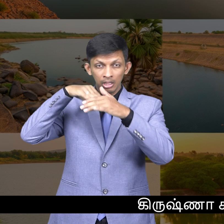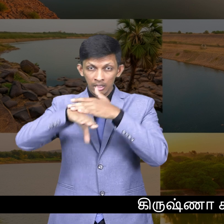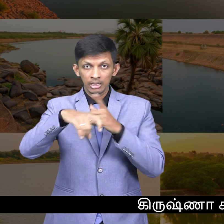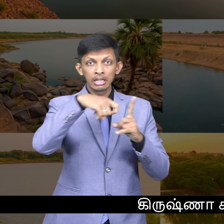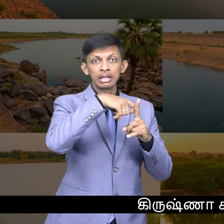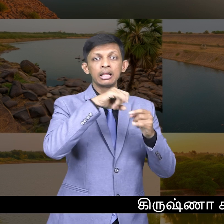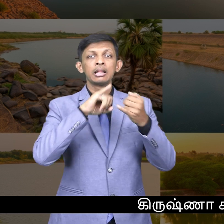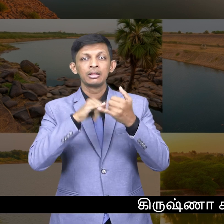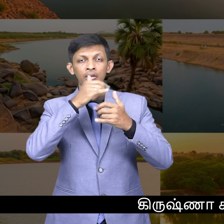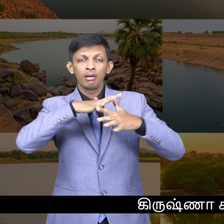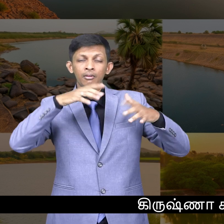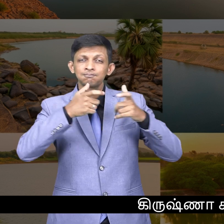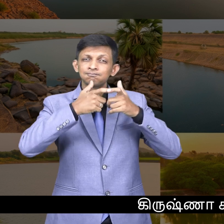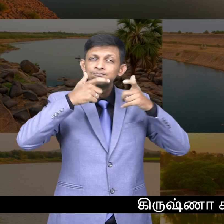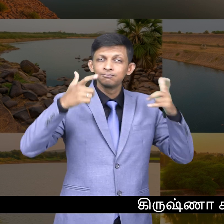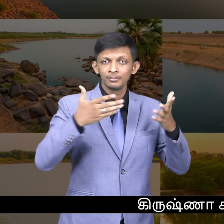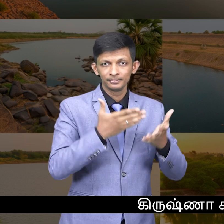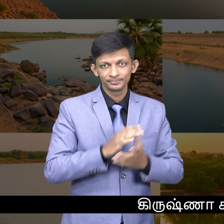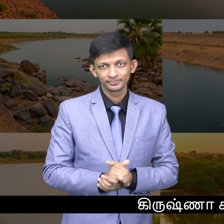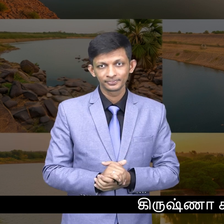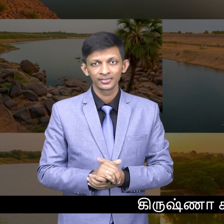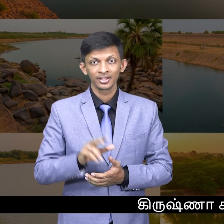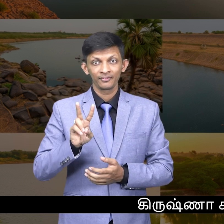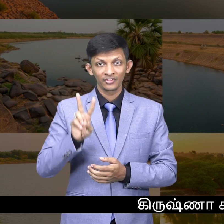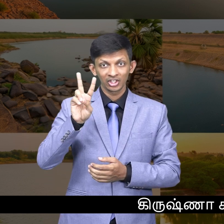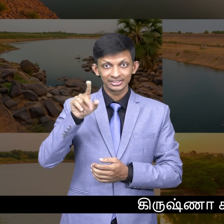கிருஷ்ணா கடல், சங்கிரெட்டிப்பள்ளி,